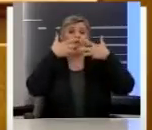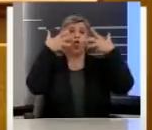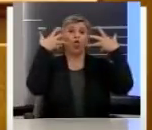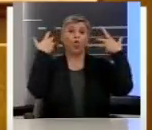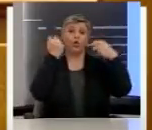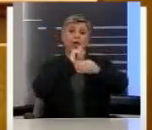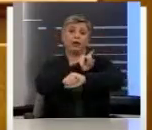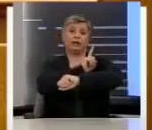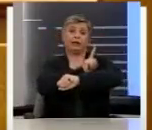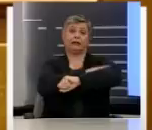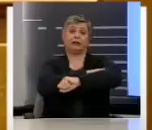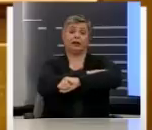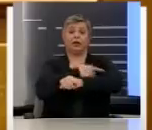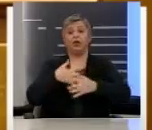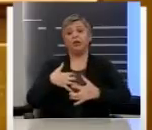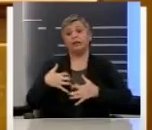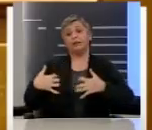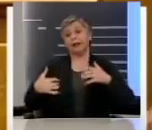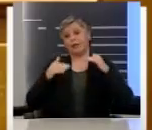στις ζέβρες.